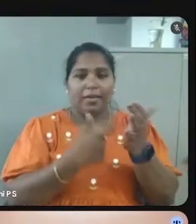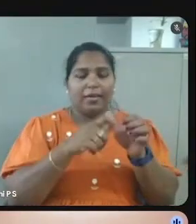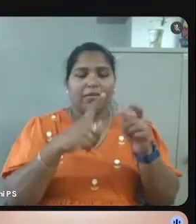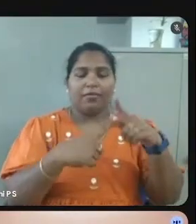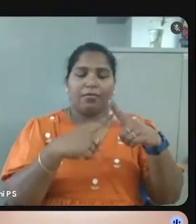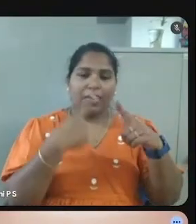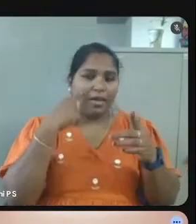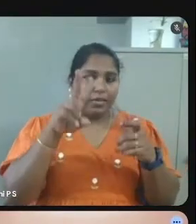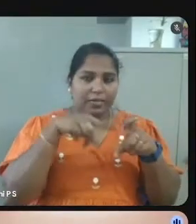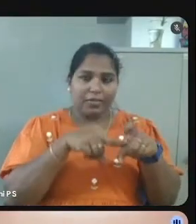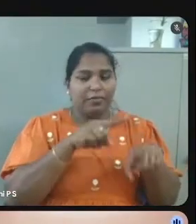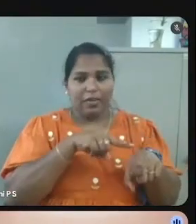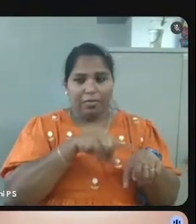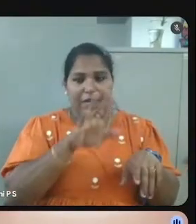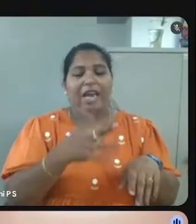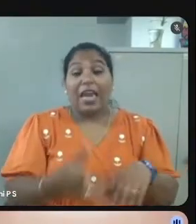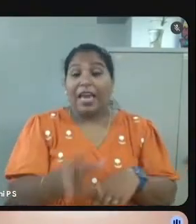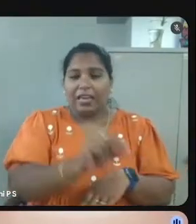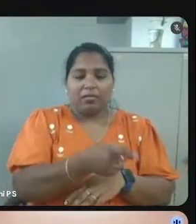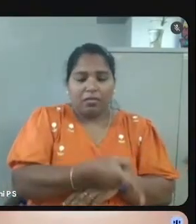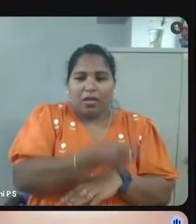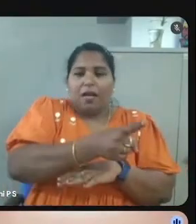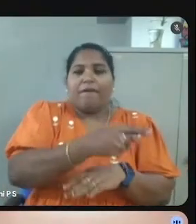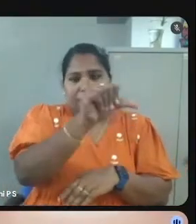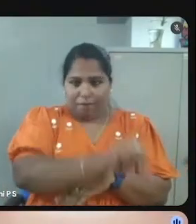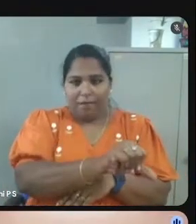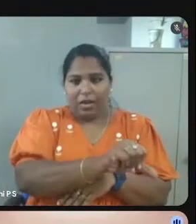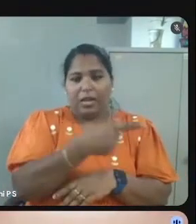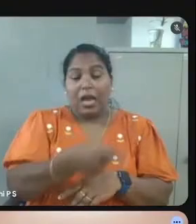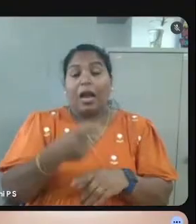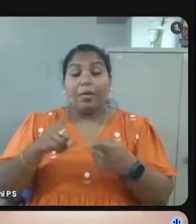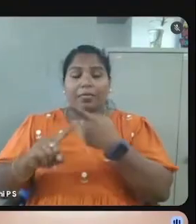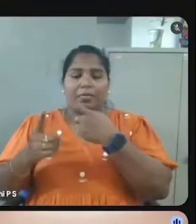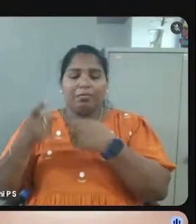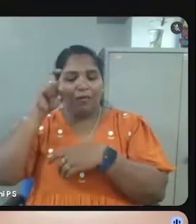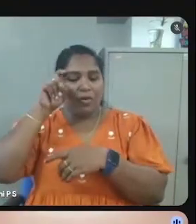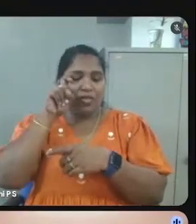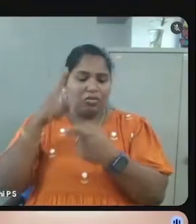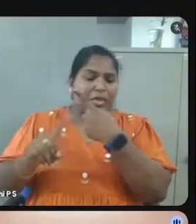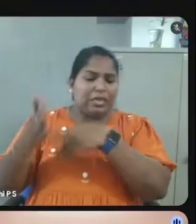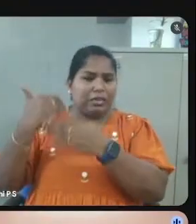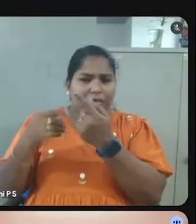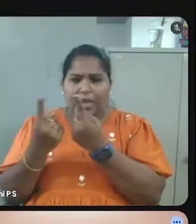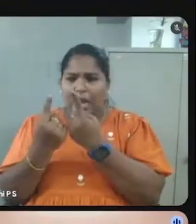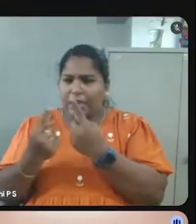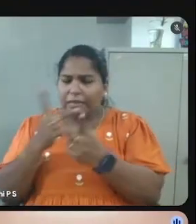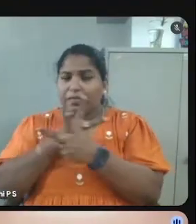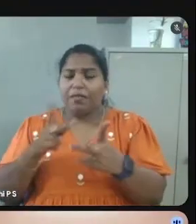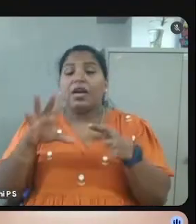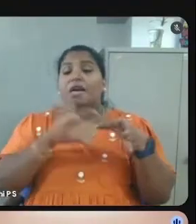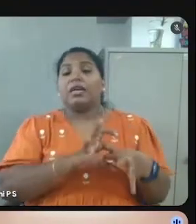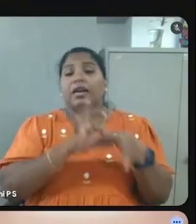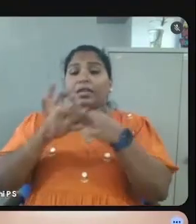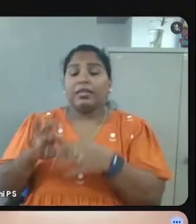സ്റ്റേജ് എത്താൻ സാധിക്കില്ല. അപ്പം നമുക്ക് ഈ കാര്യങ്ങളുണ്ട് സെക്ഷൽ ഹിസ്റ്ററിയിലൂടെയും അനാലിസിസ് കൂടിയും നമുക്ക് ചെയ്യുമ്പോൾ